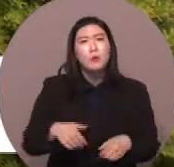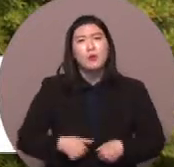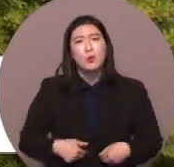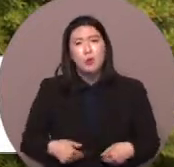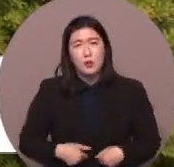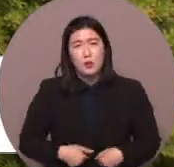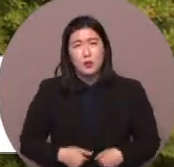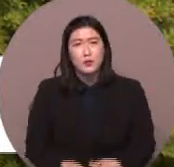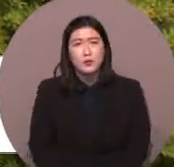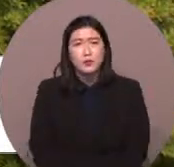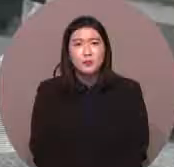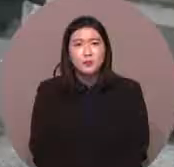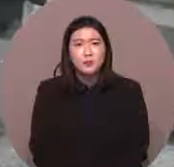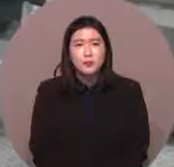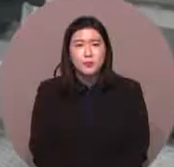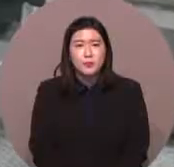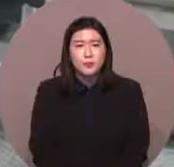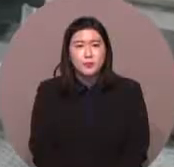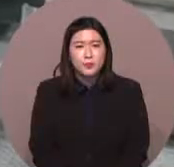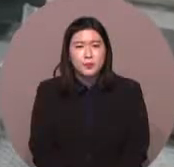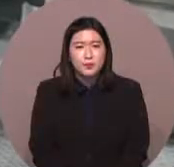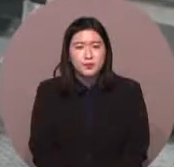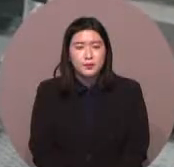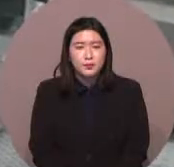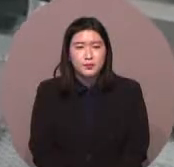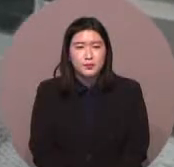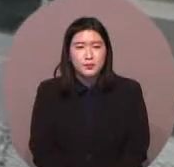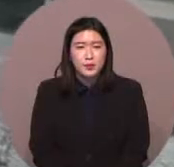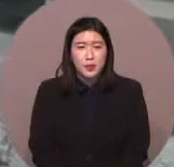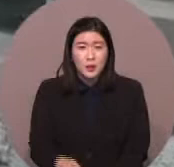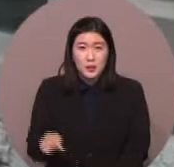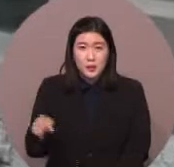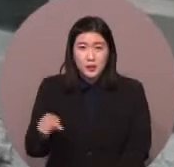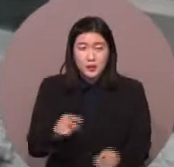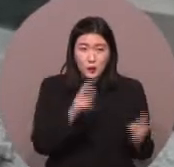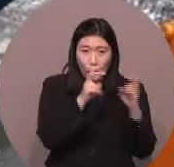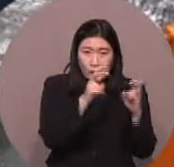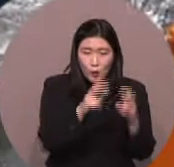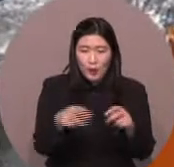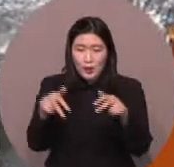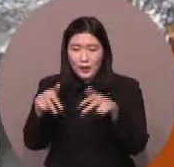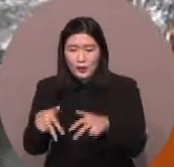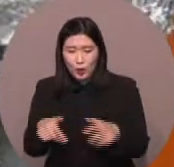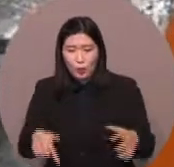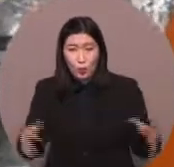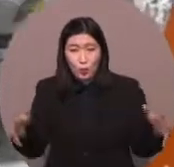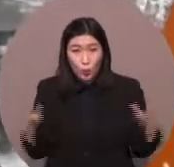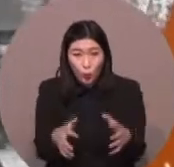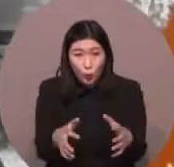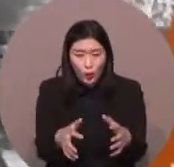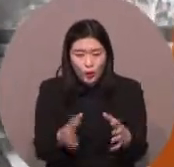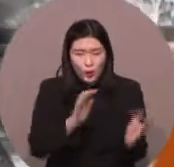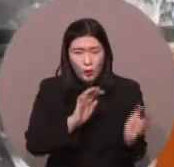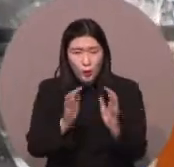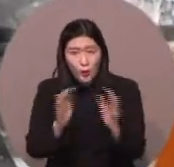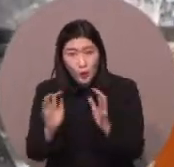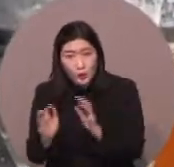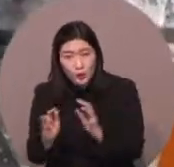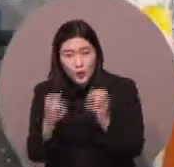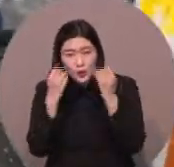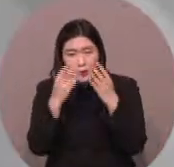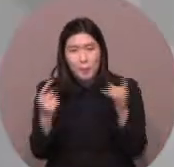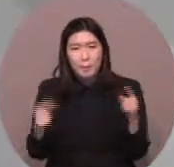더 강화되어야 된다고 저희들은. 사용자와 노동자 모두 개선을 촉구하는 중대재해처벌법에 대한 새